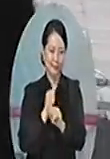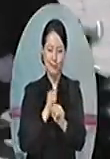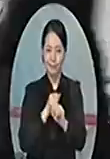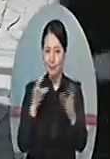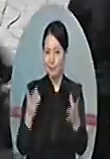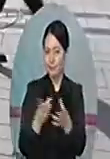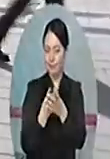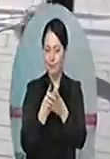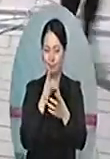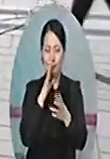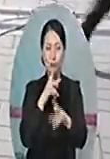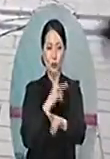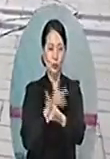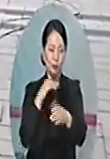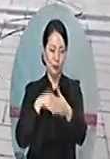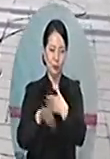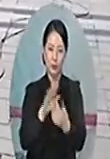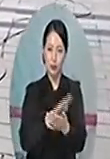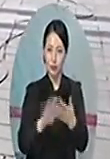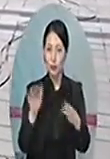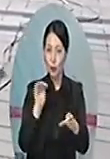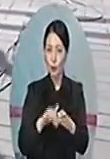байхаар хуулийн шинжилэл тусгсан юм.